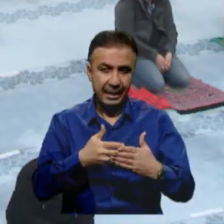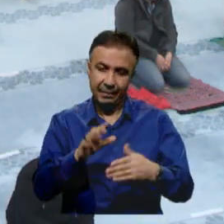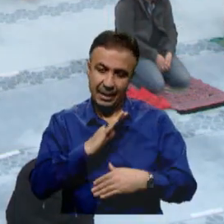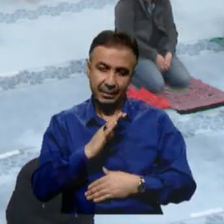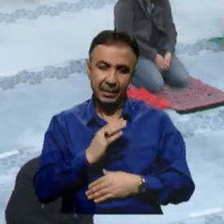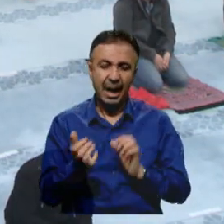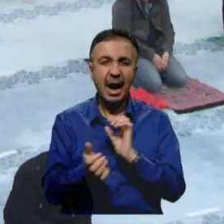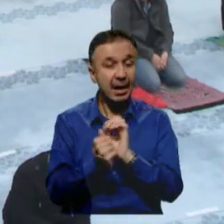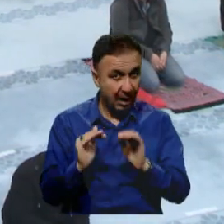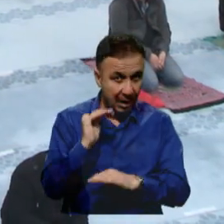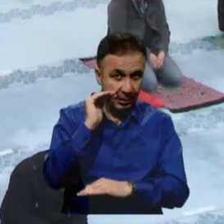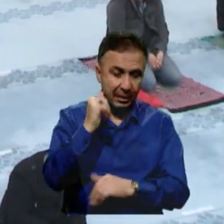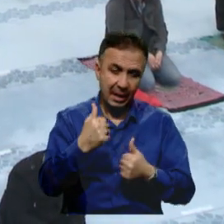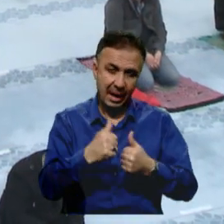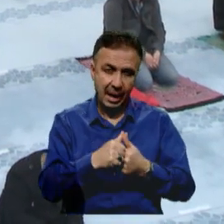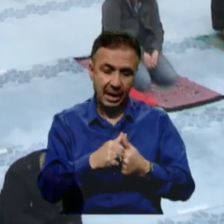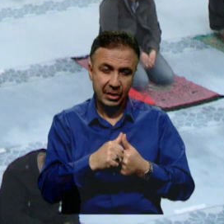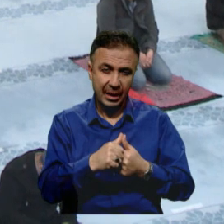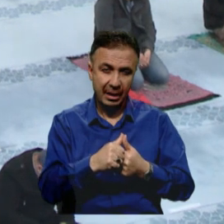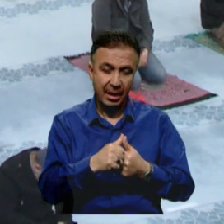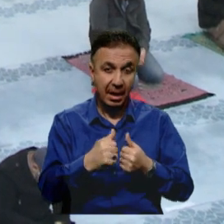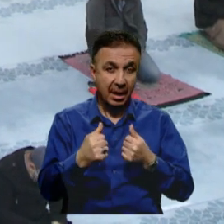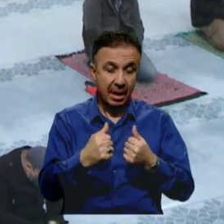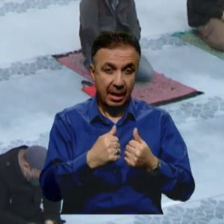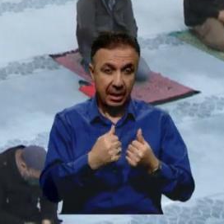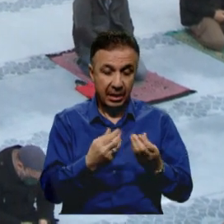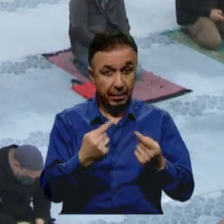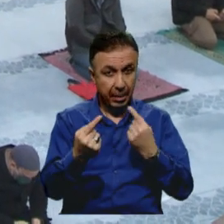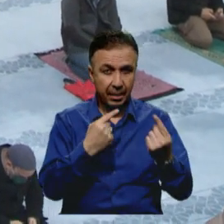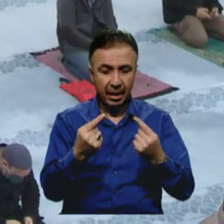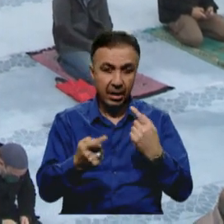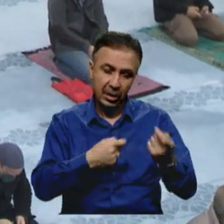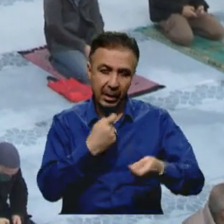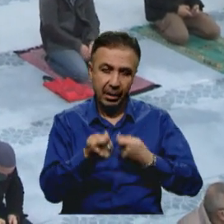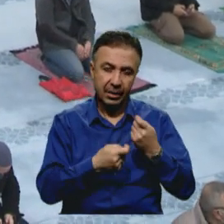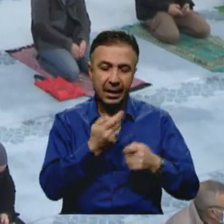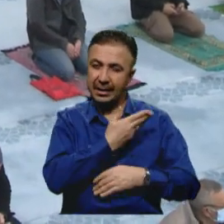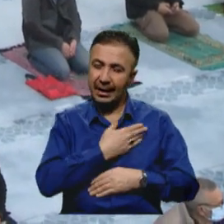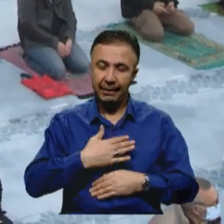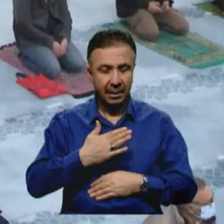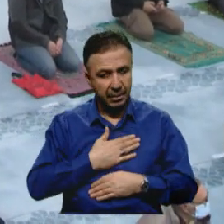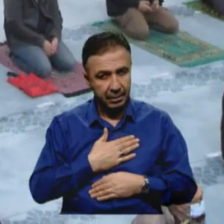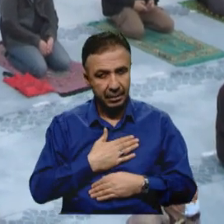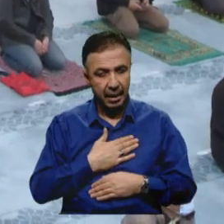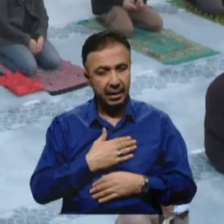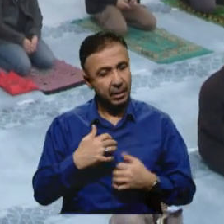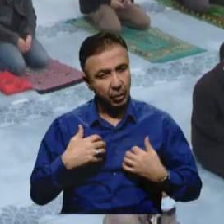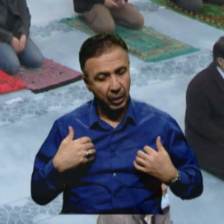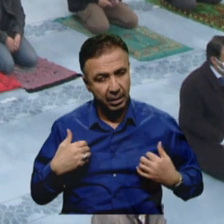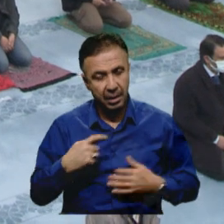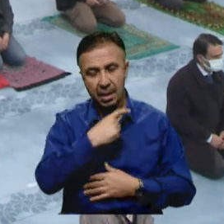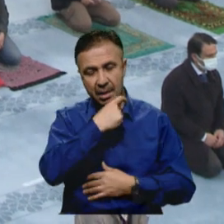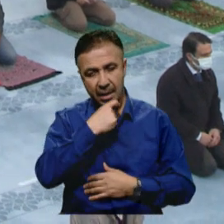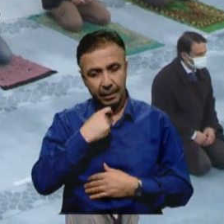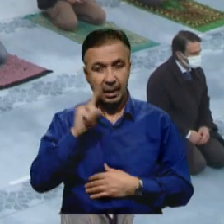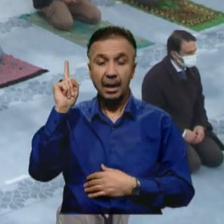Aile hayatımız, eşlerin birbirine karşı davranışları, sevgi, saygı, sadakat, samimiyet,